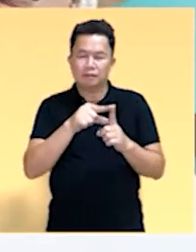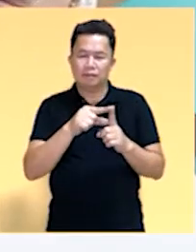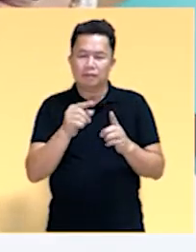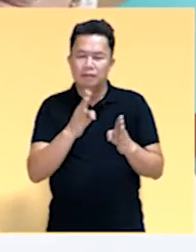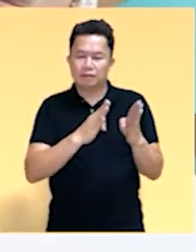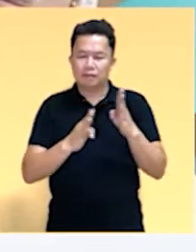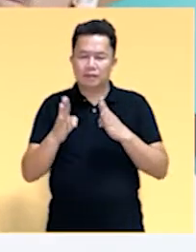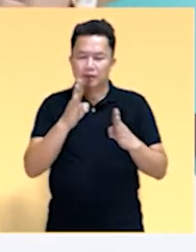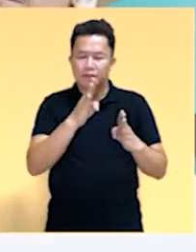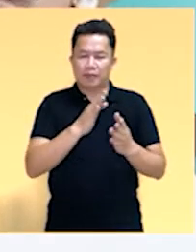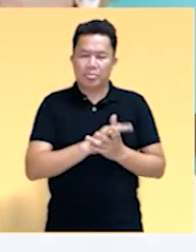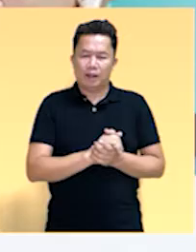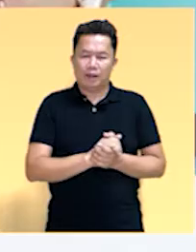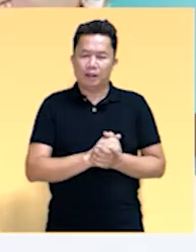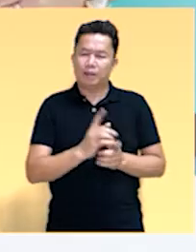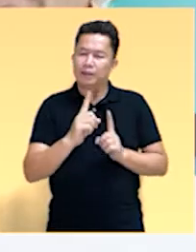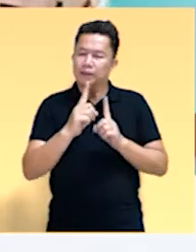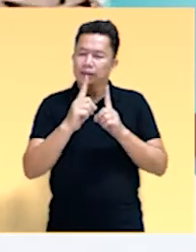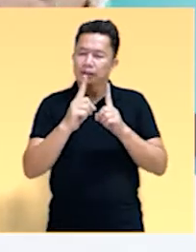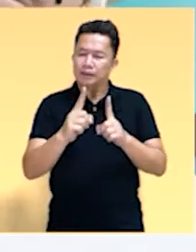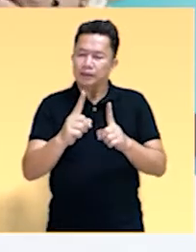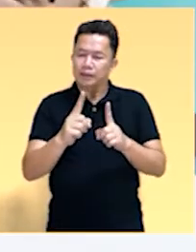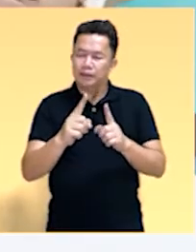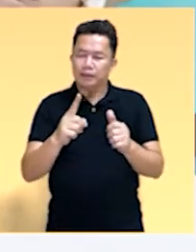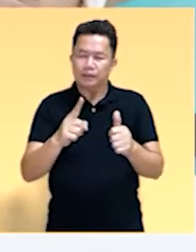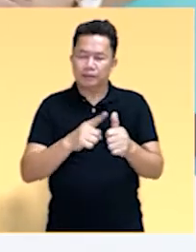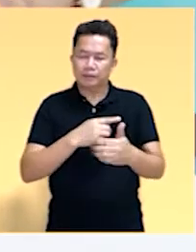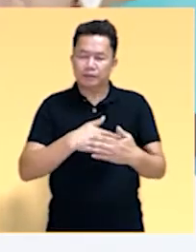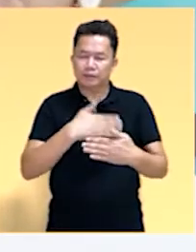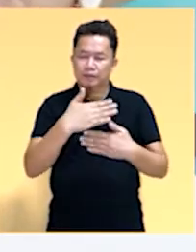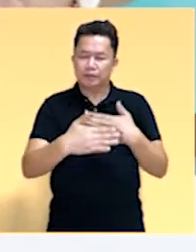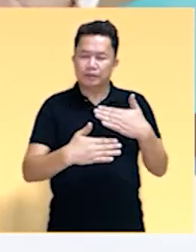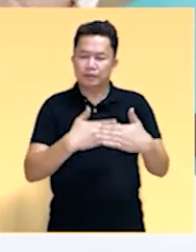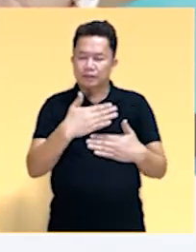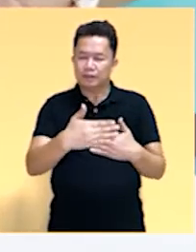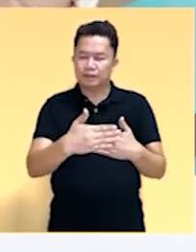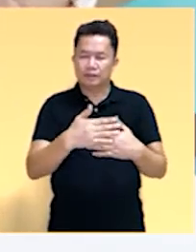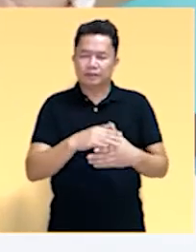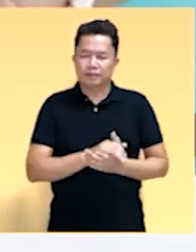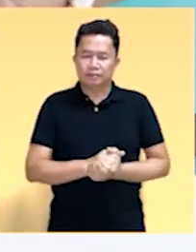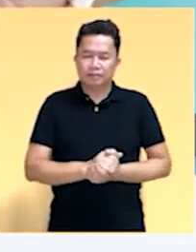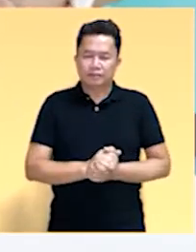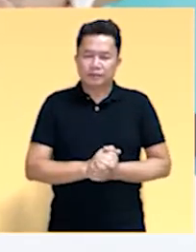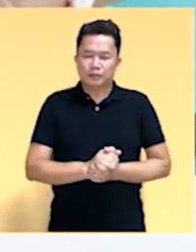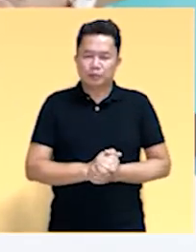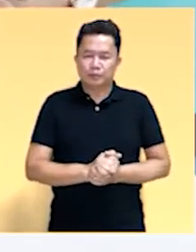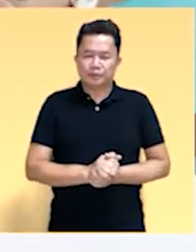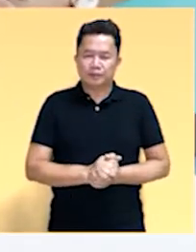problem. Nasagot na ang unang hakbang mga bata?